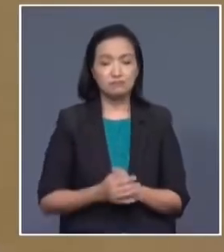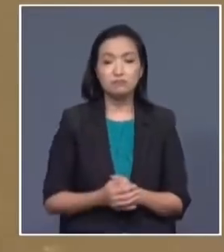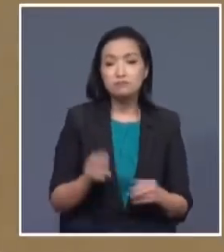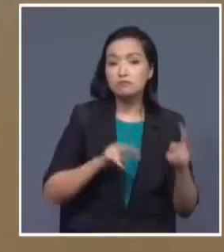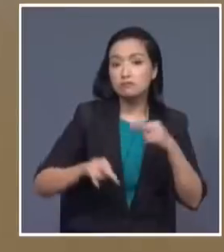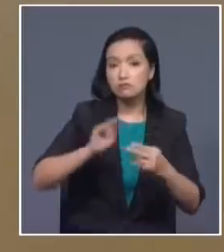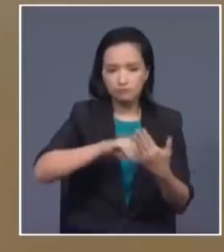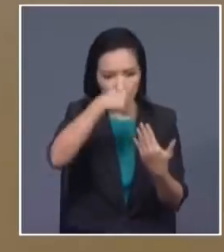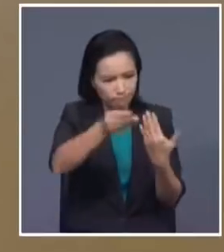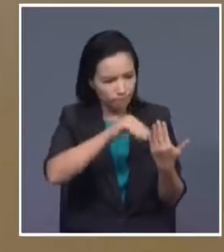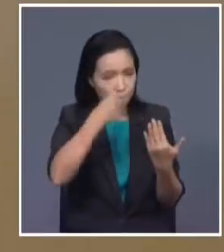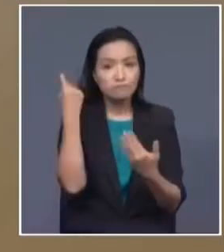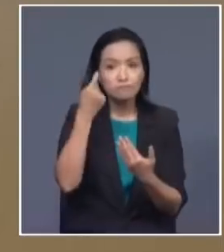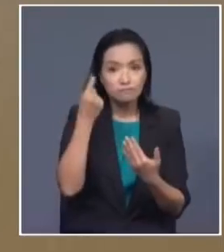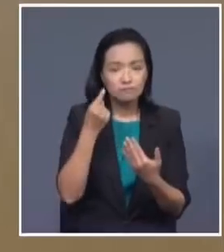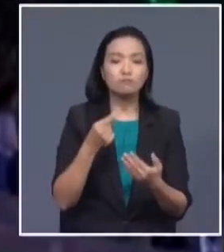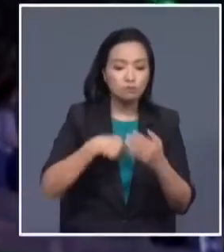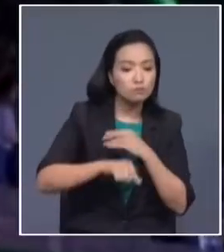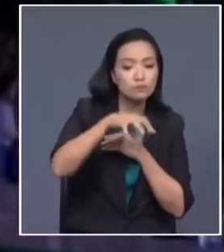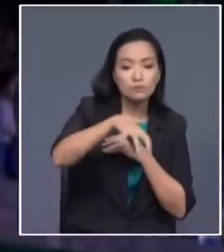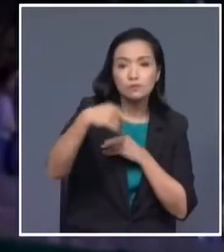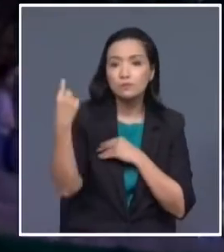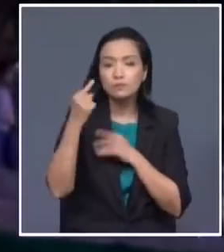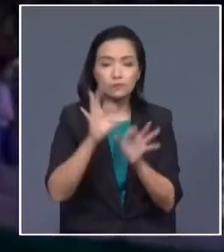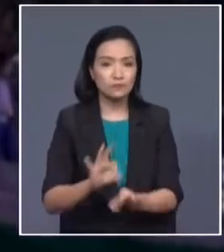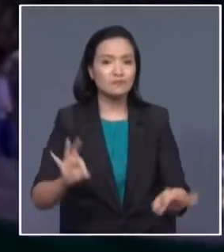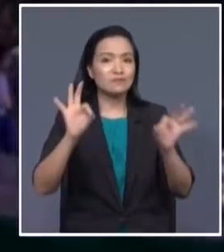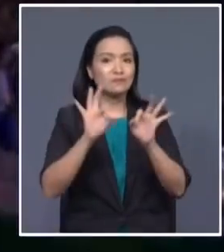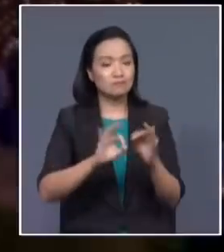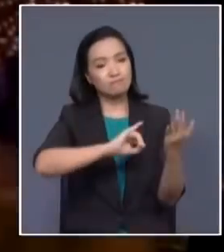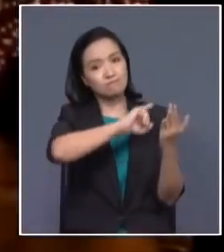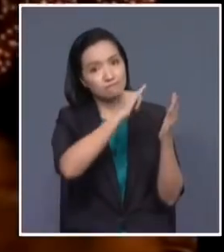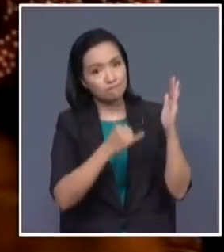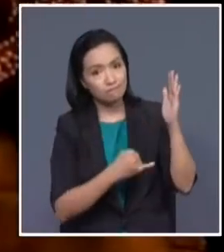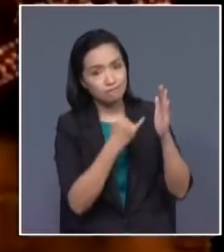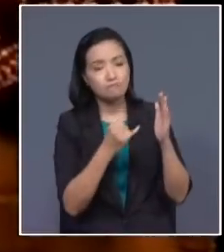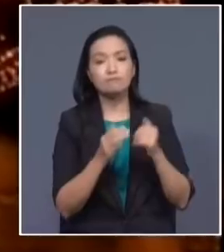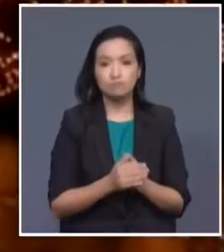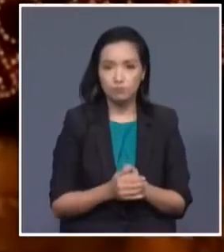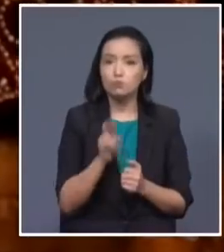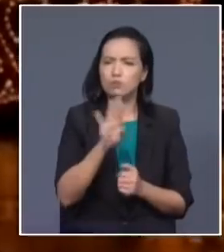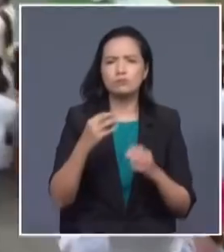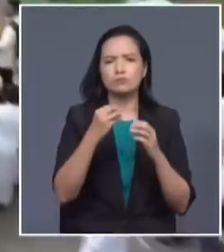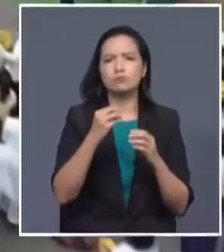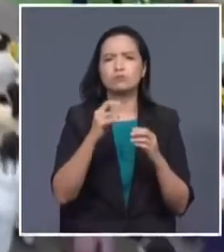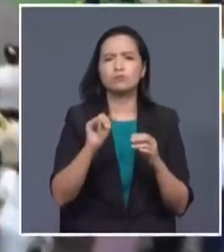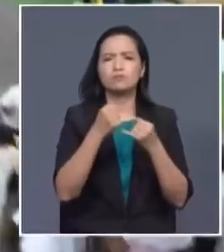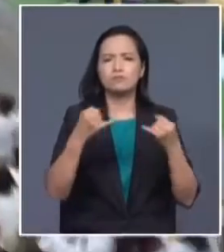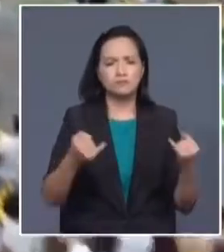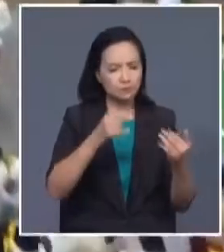จไปที่ท่องเที่ยวหรือหาข้อมูลแหล่งท่องเที่ยวและเทศกาลที่สำคัญของแต่ละจังหวัดจากสื่อออนไลน์ได้ไม่ยากในยุคดิจิตอล